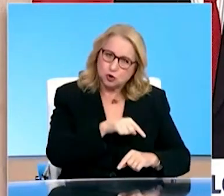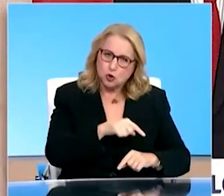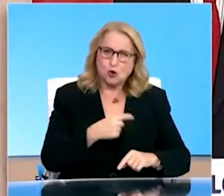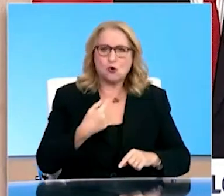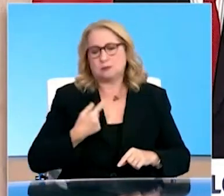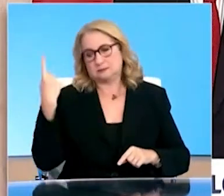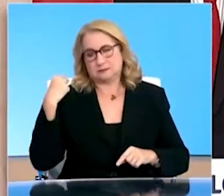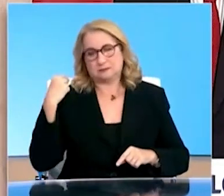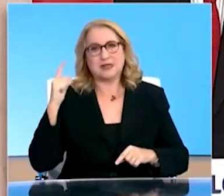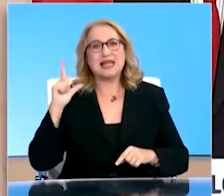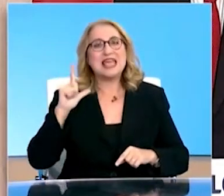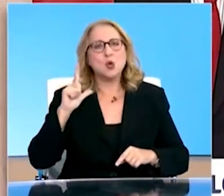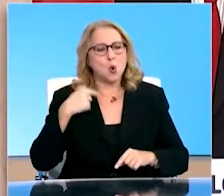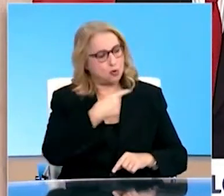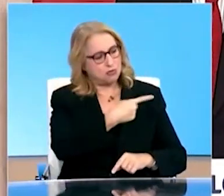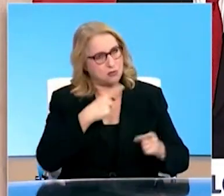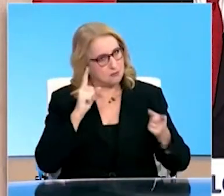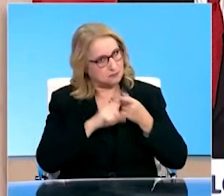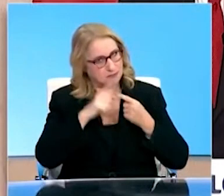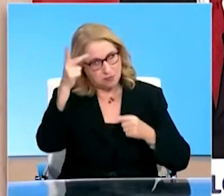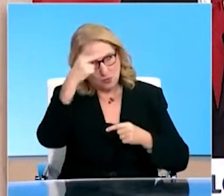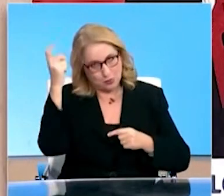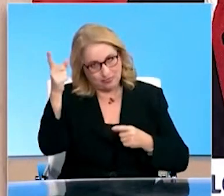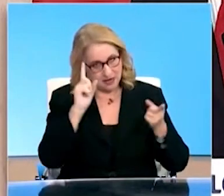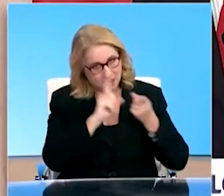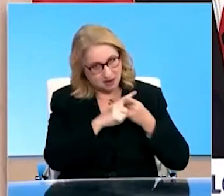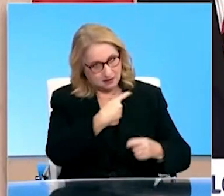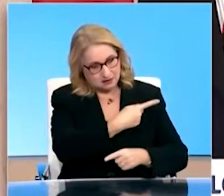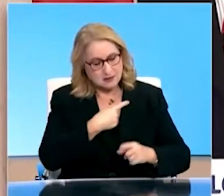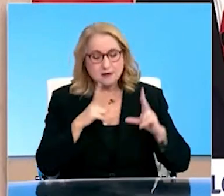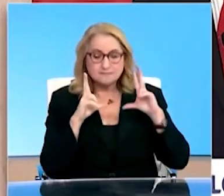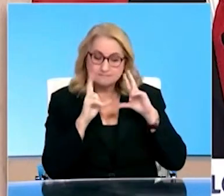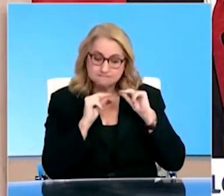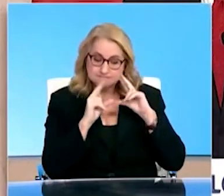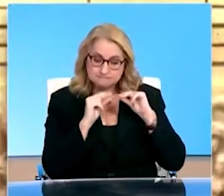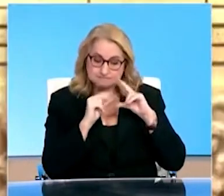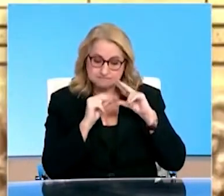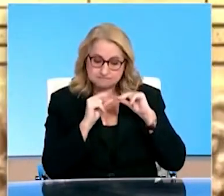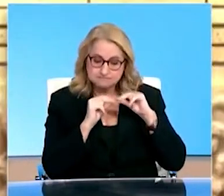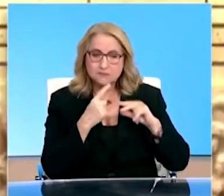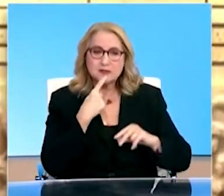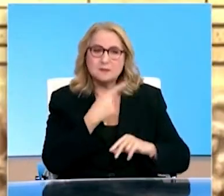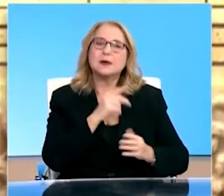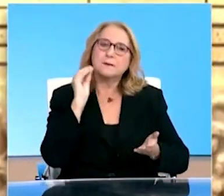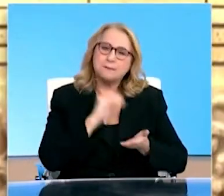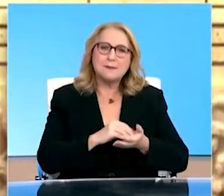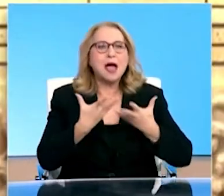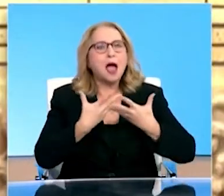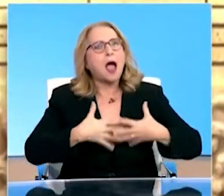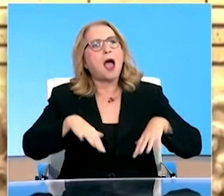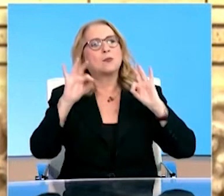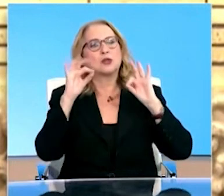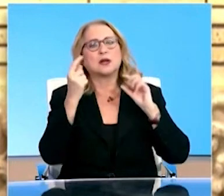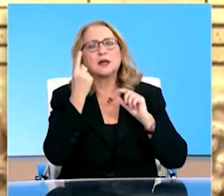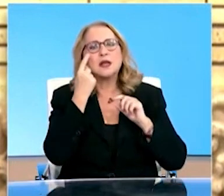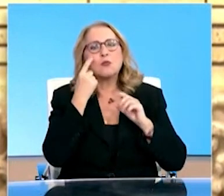Βίλνιους, συμφωνήσαμε να πιάσουμε και πάλι το νήμα των επαφών μας, με στόχο να αναζητήσουμε τρόπους